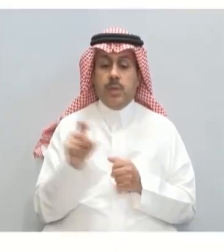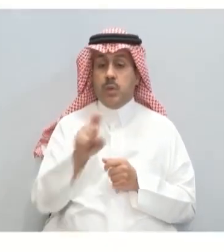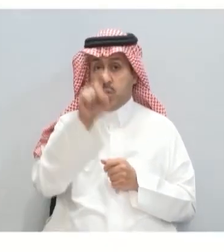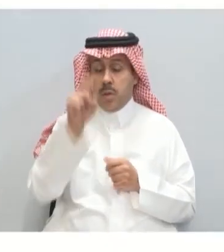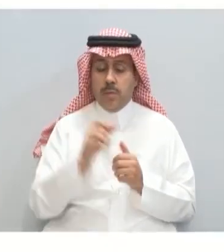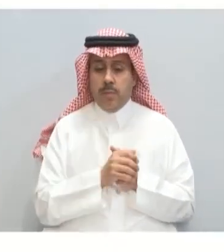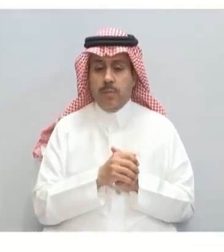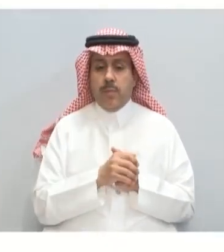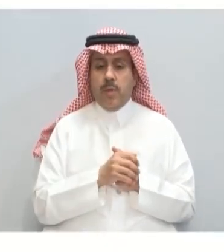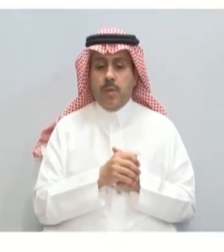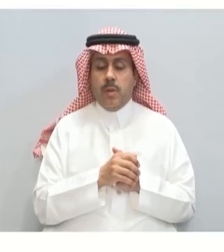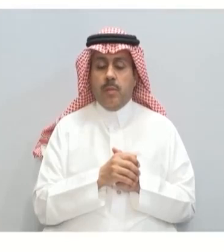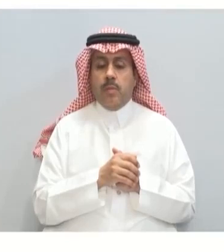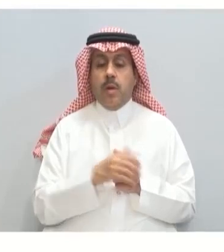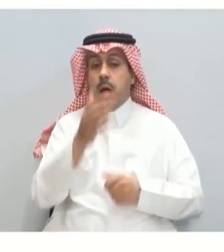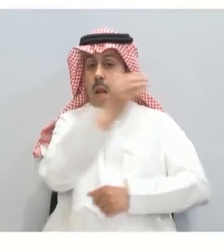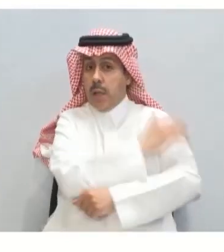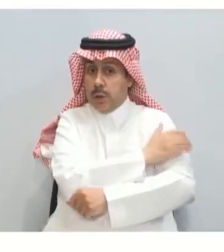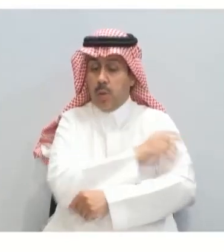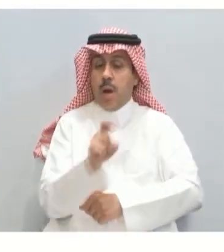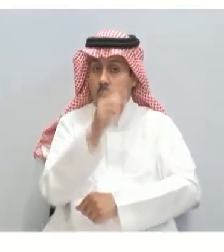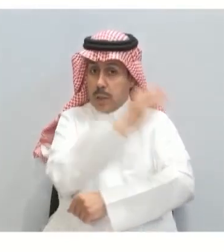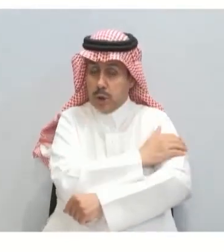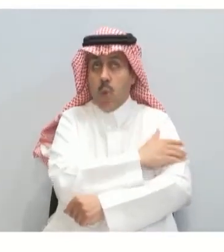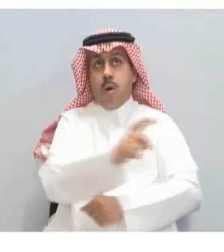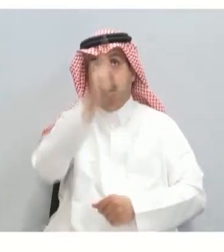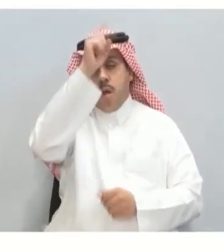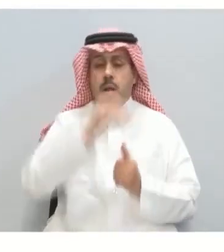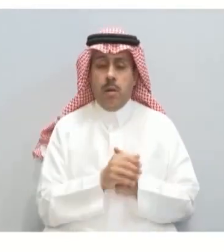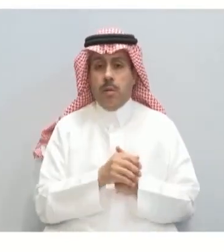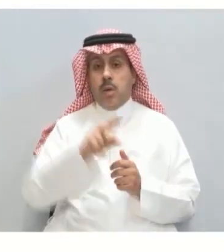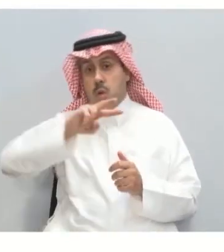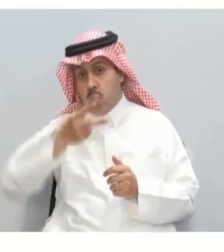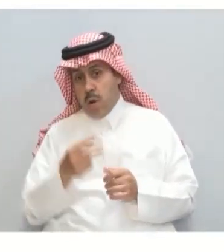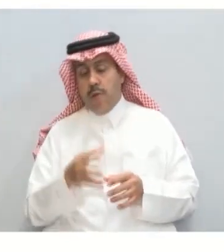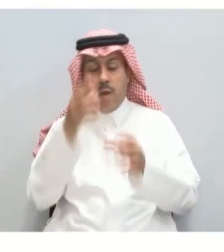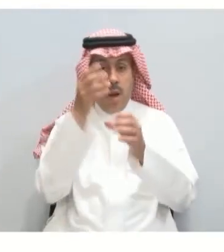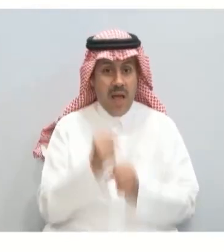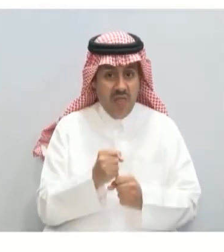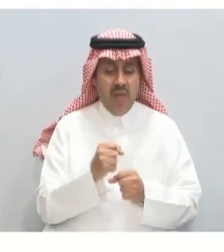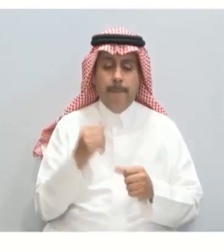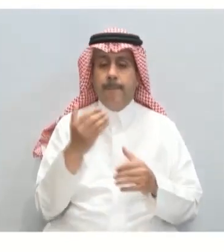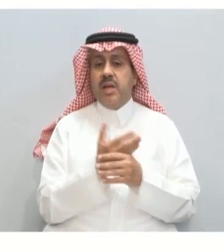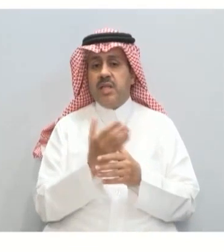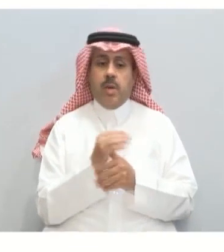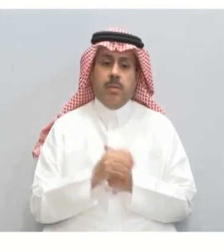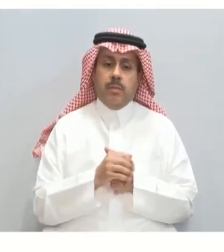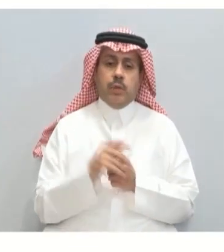سؤال اخر ايها الطلاب هل التوكل على الله ينافي الاخذ بالاسباب بين ذلك